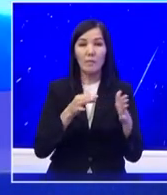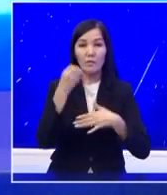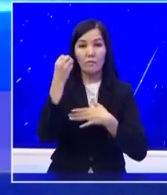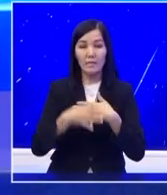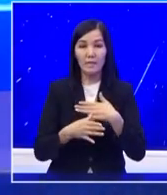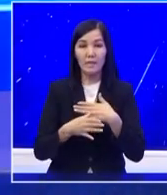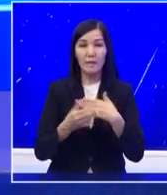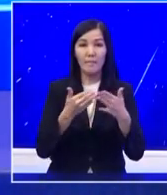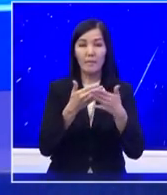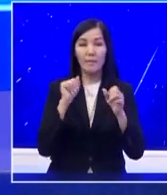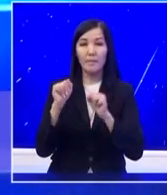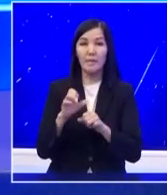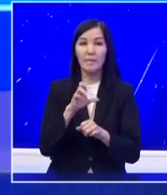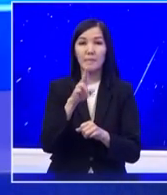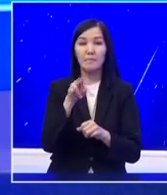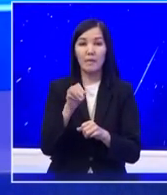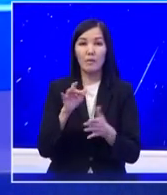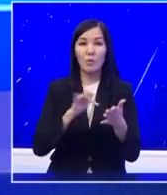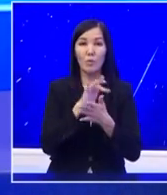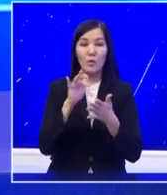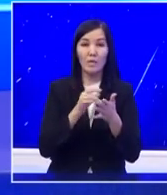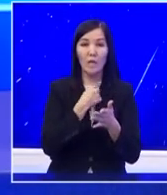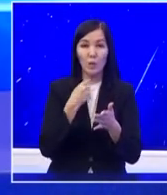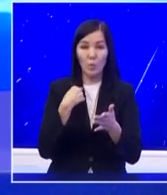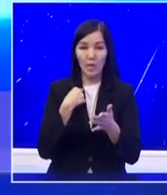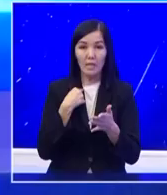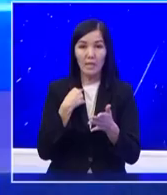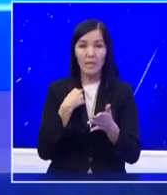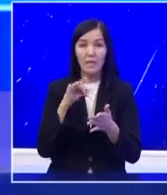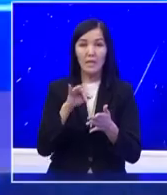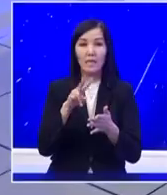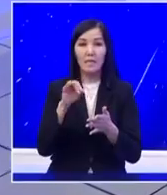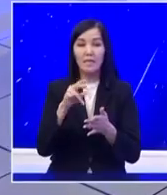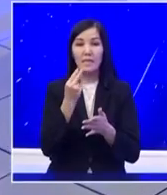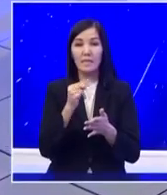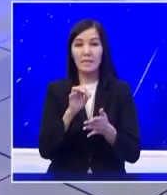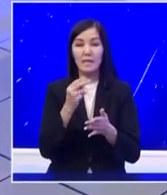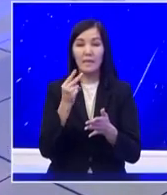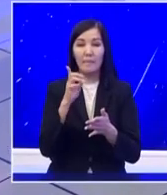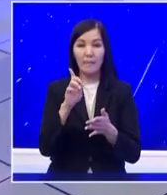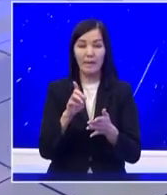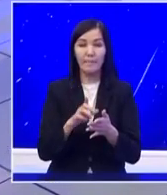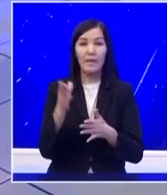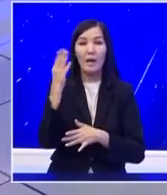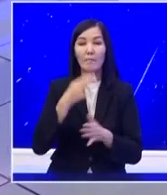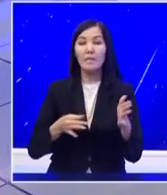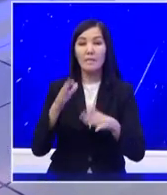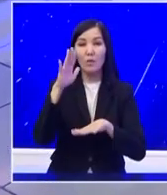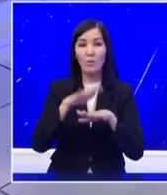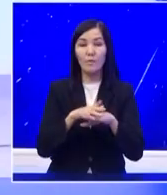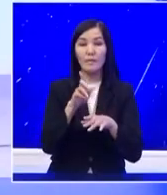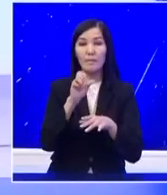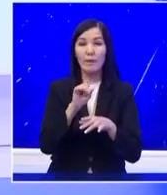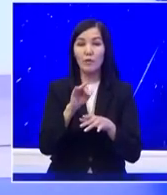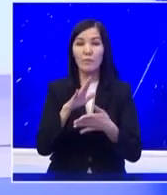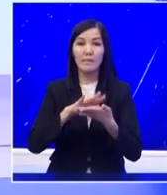по профилактике и борьбе со СПИДом в городе Талдыкурган и Илийской ЦРБ. Рассказал заместитель акима Алматинской области и о